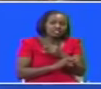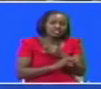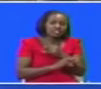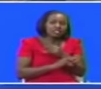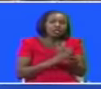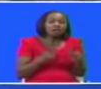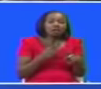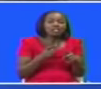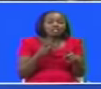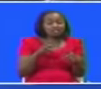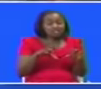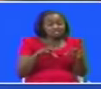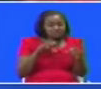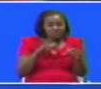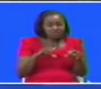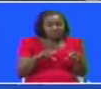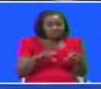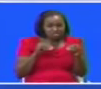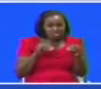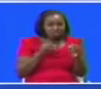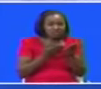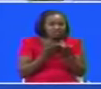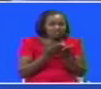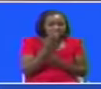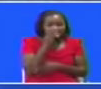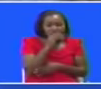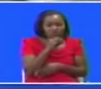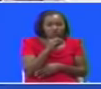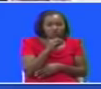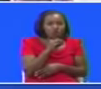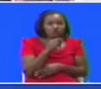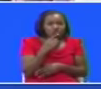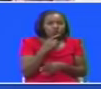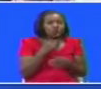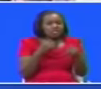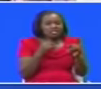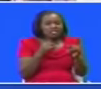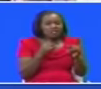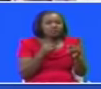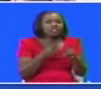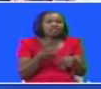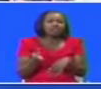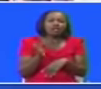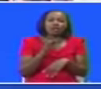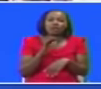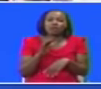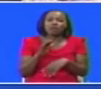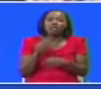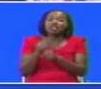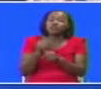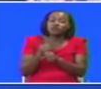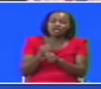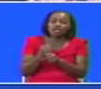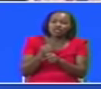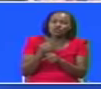ukipata hapo. So hiyo ndio reasons ya kwanza ndio kimetufanya sisi wengi wetu tuende. Tukirudi katika swala la kufanya kazi,